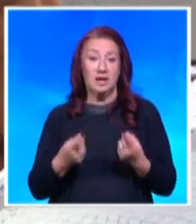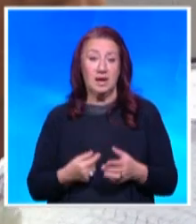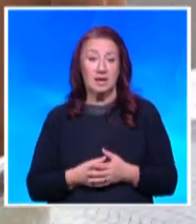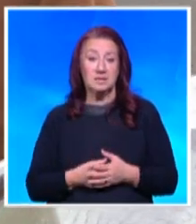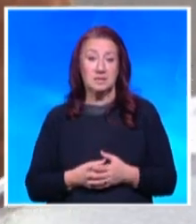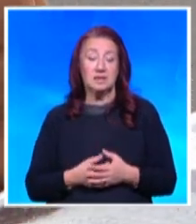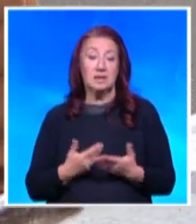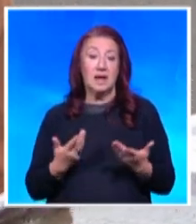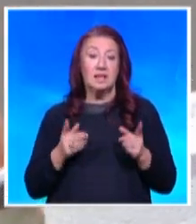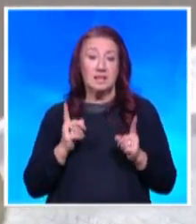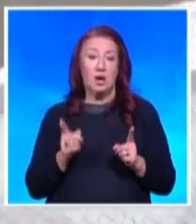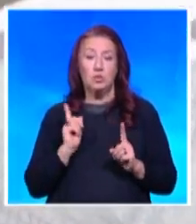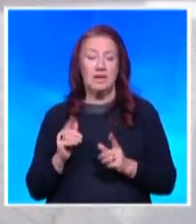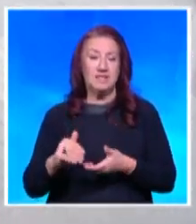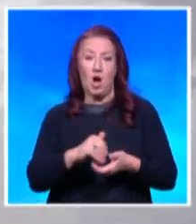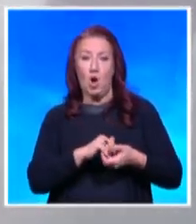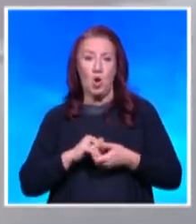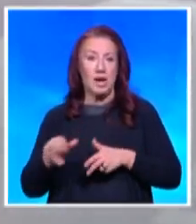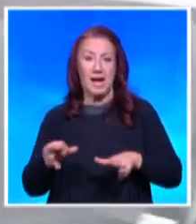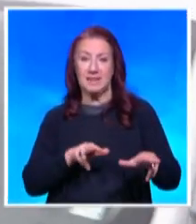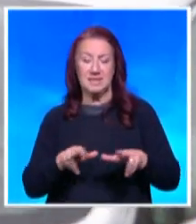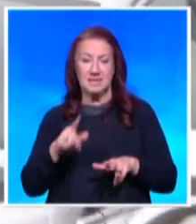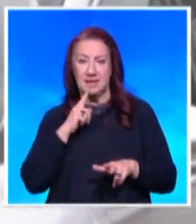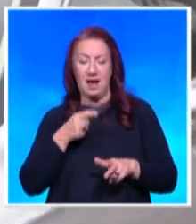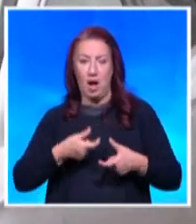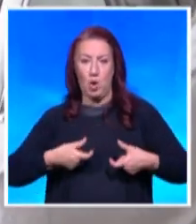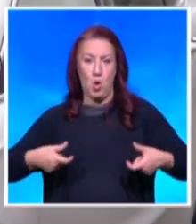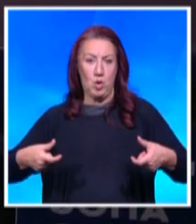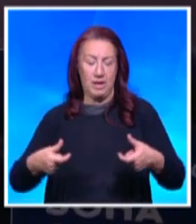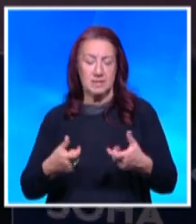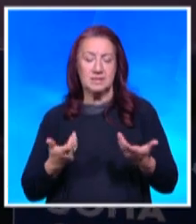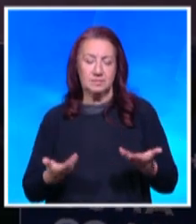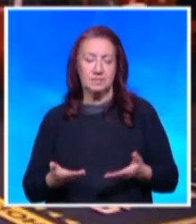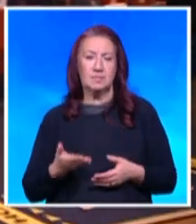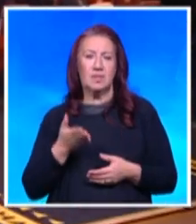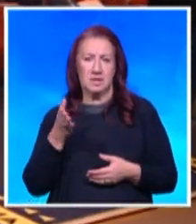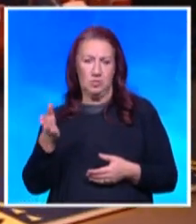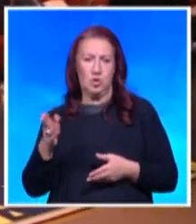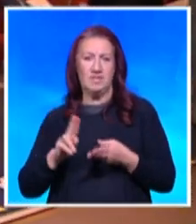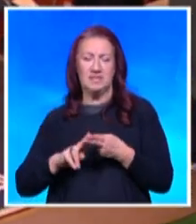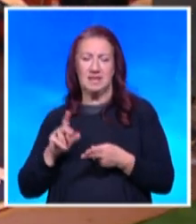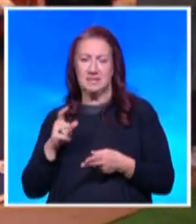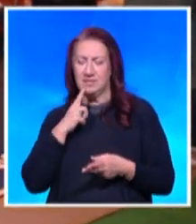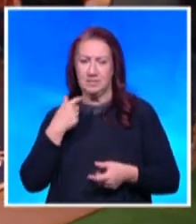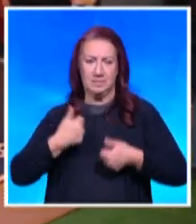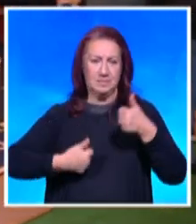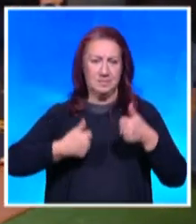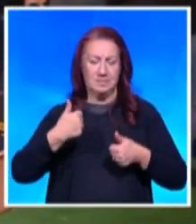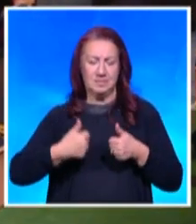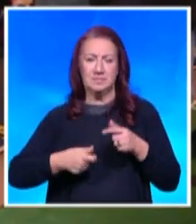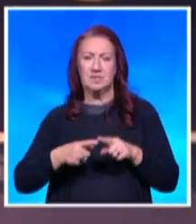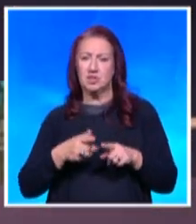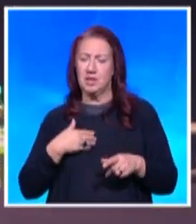организира конгреса. Благодаря ви. А до организирането на конгреса, според Венцислав Стефанов, в битката за поста ще се появят